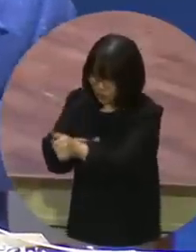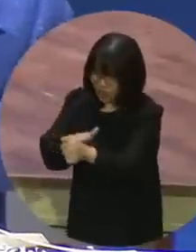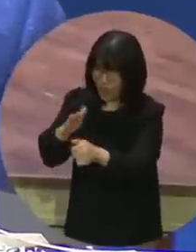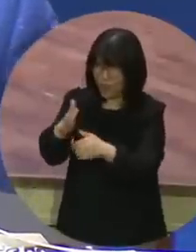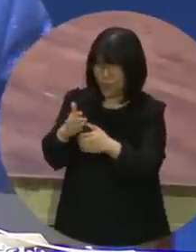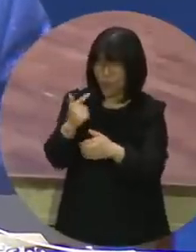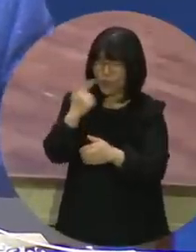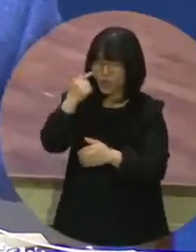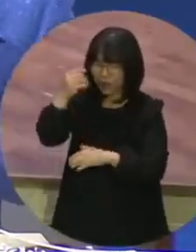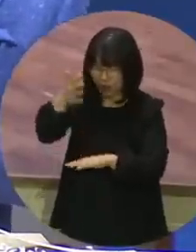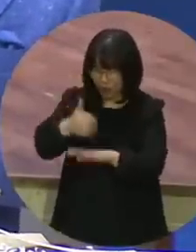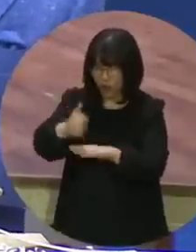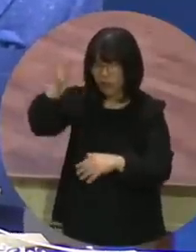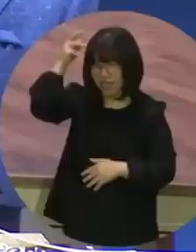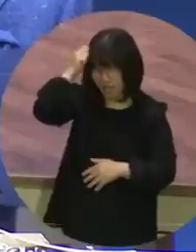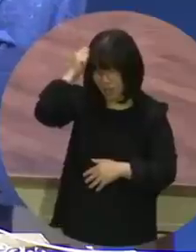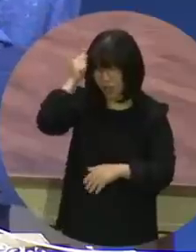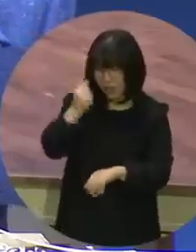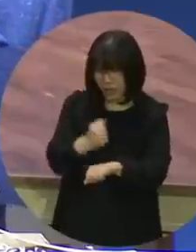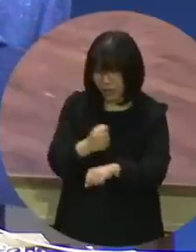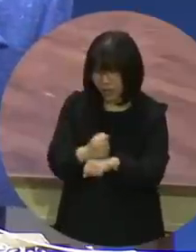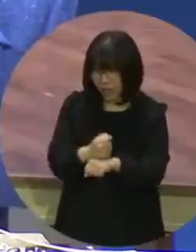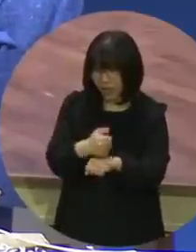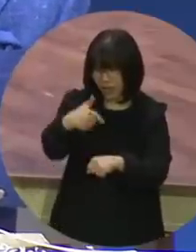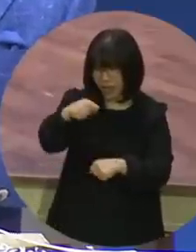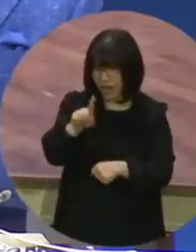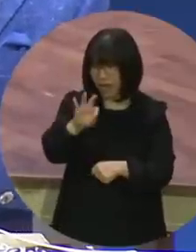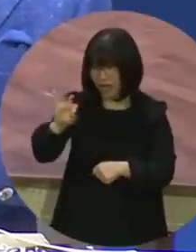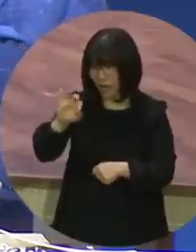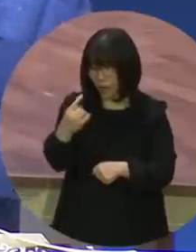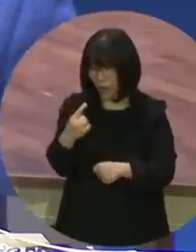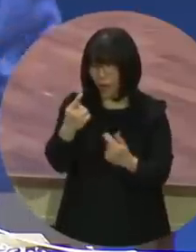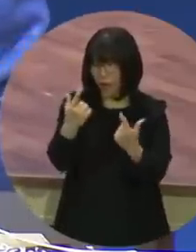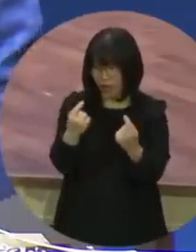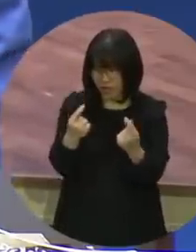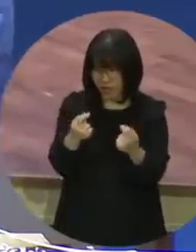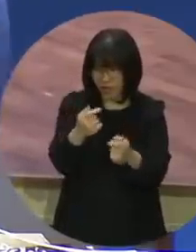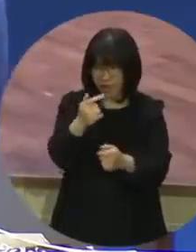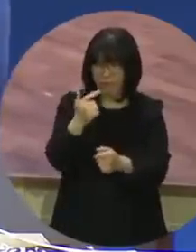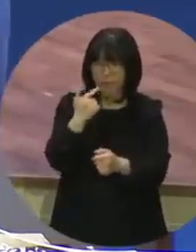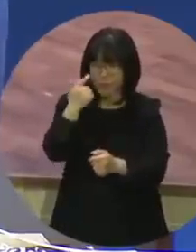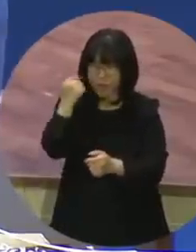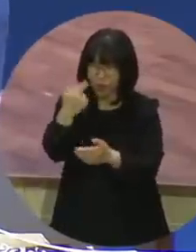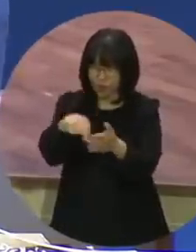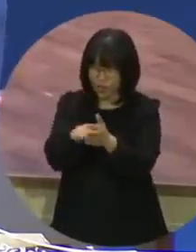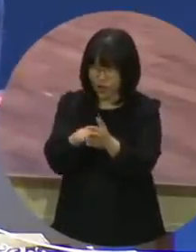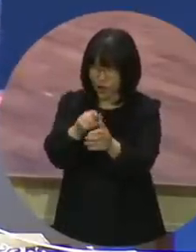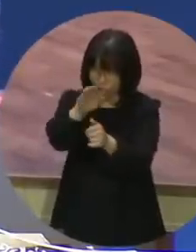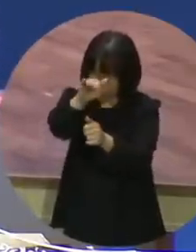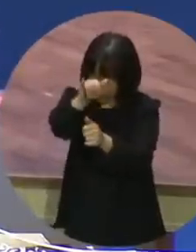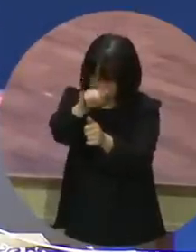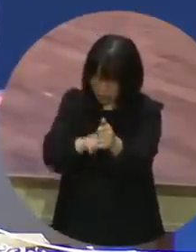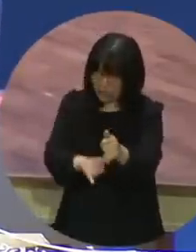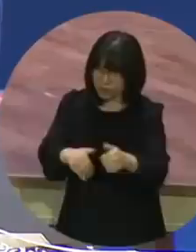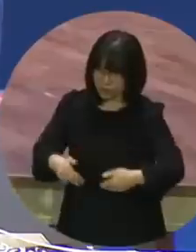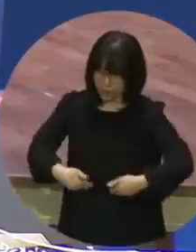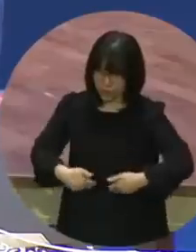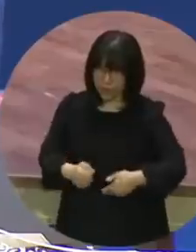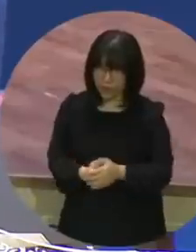이 영적으로 이 가요 되겠다. 그리고 본당 헌당을요 작정할 때 이번에는